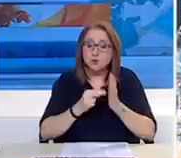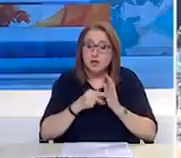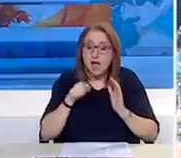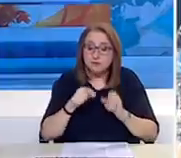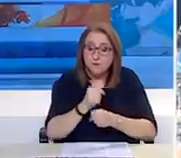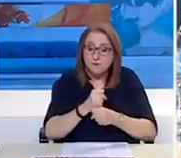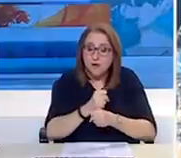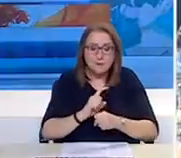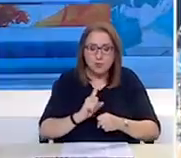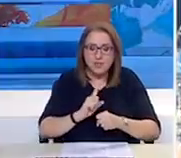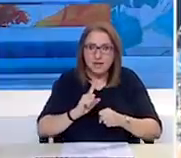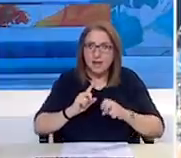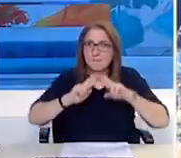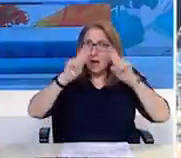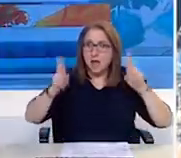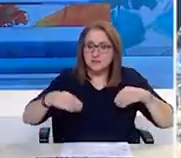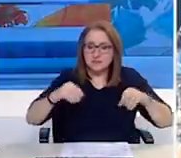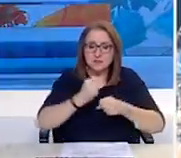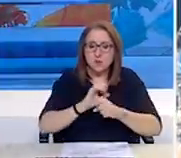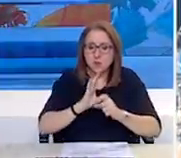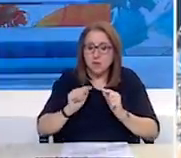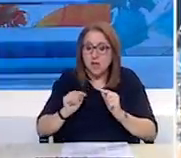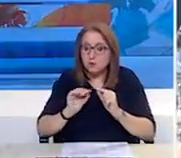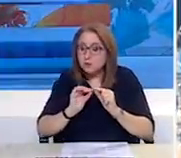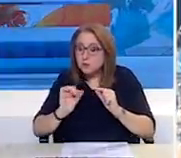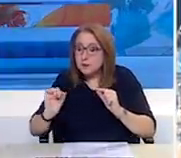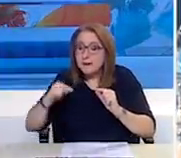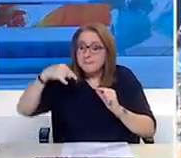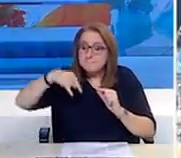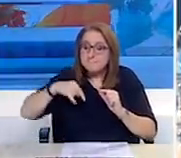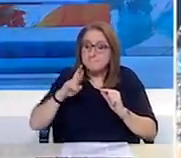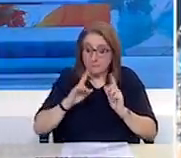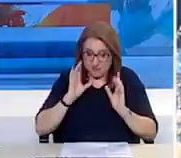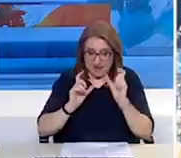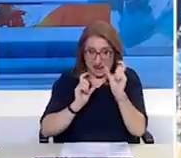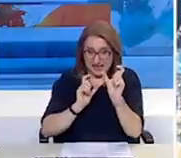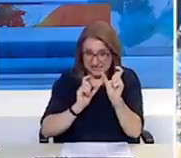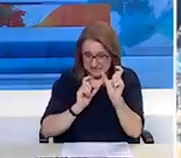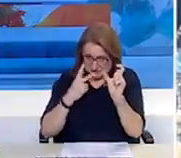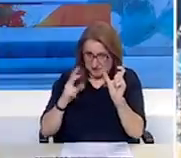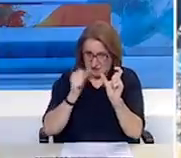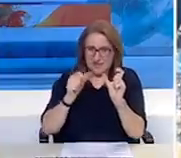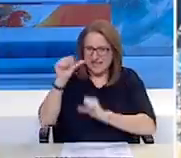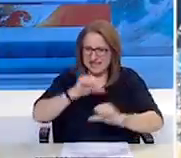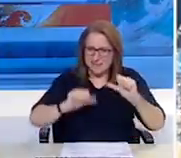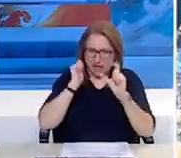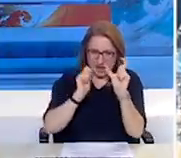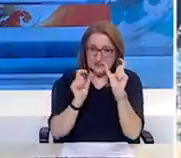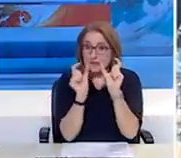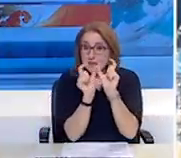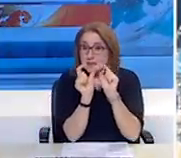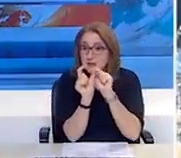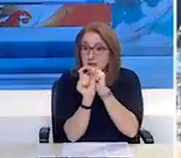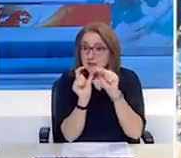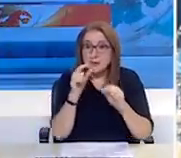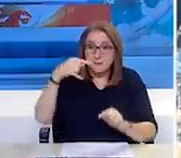αλλά η φαρμακευτική, τελειώνει στο τελικό συνθετικό πρίλη, και των ανασταλέων του υποδοχεία της αγκιοτενσίνης, τα γνωστά στους